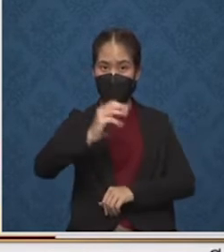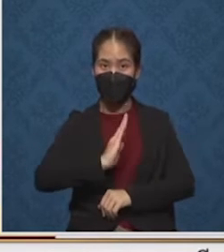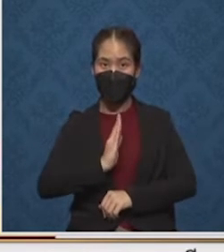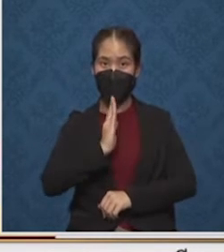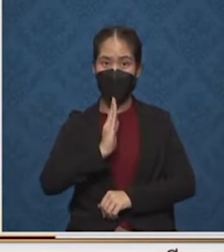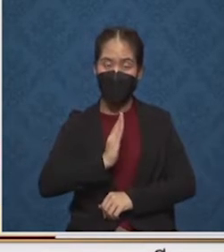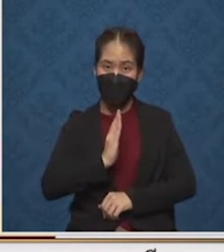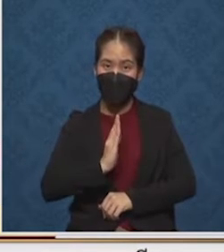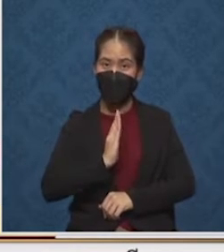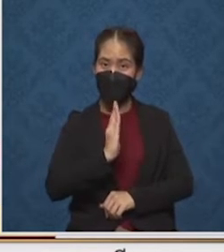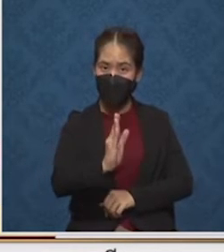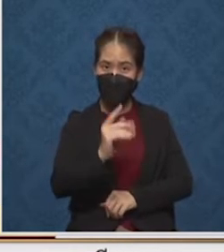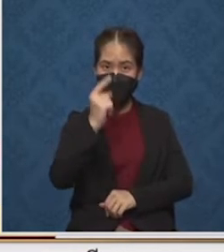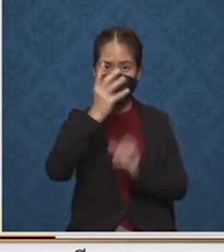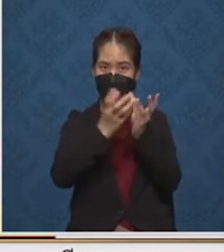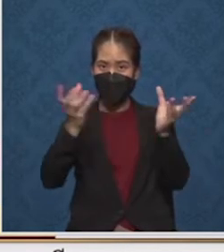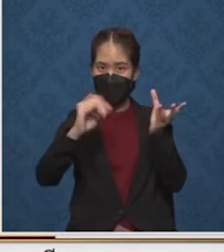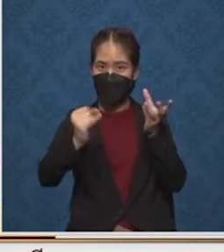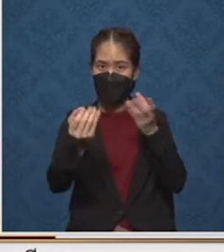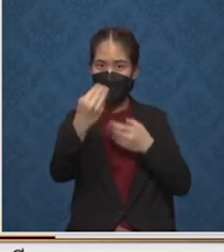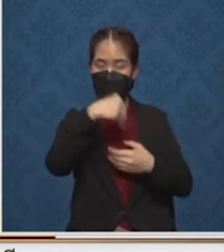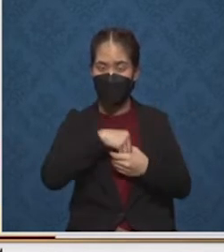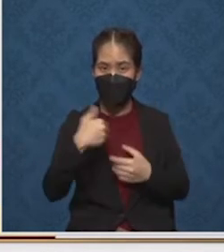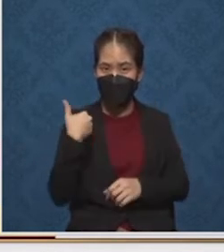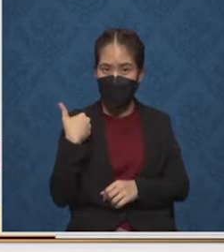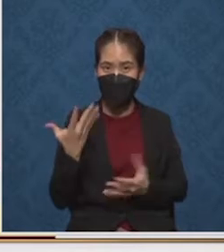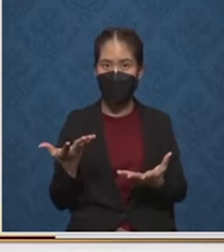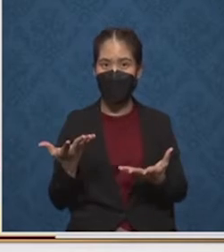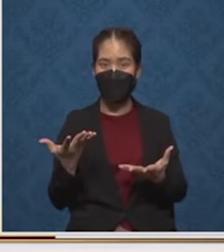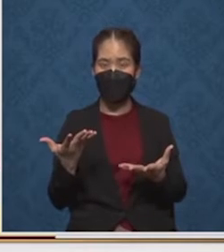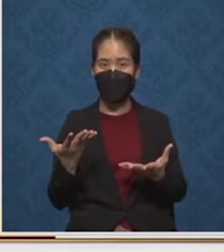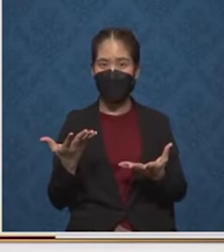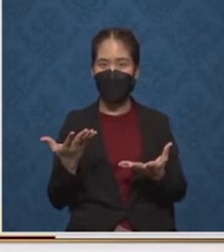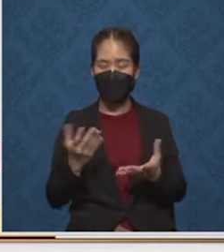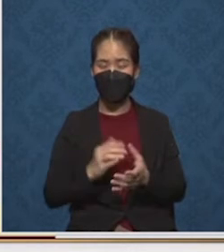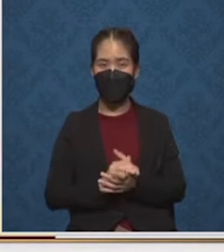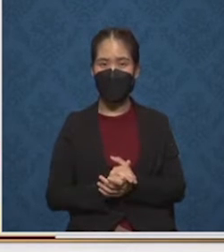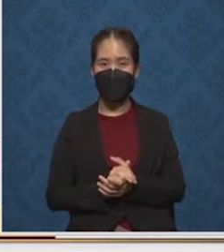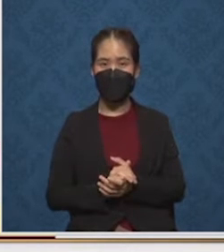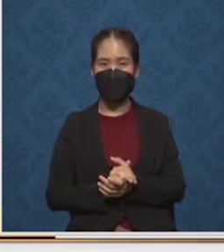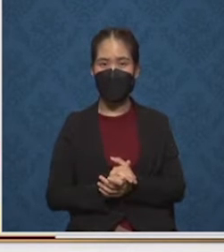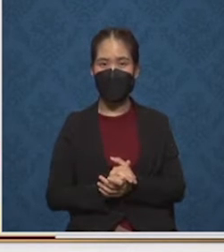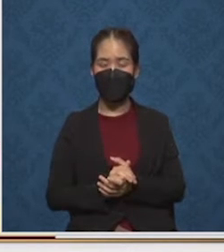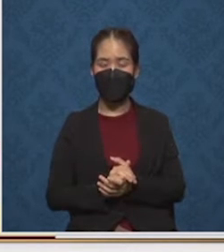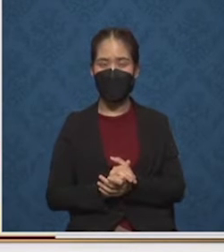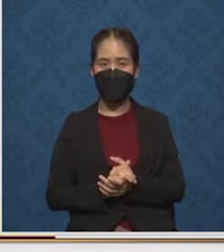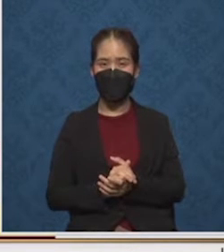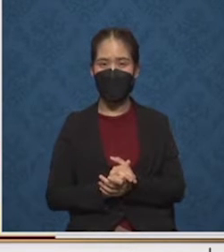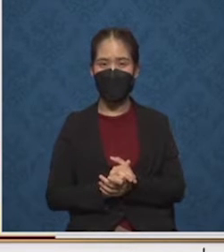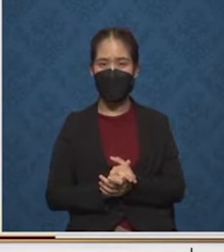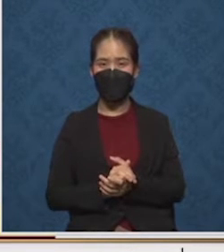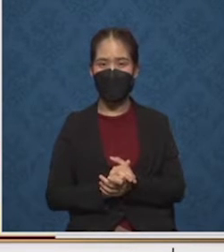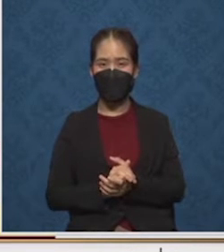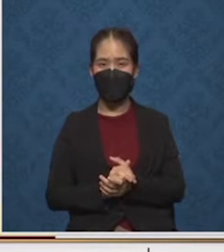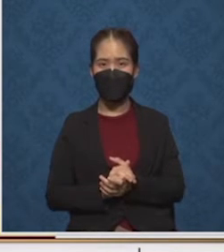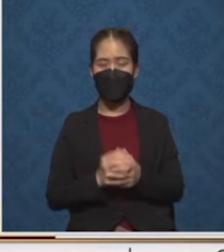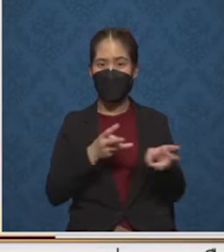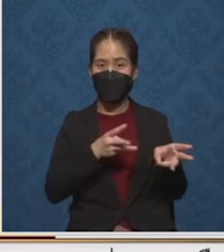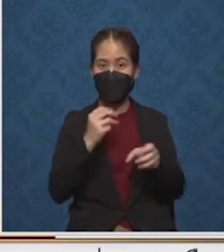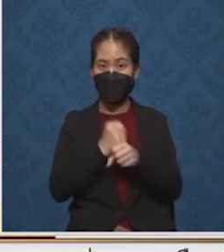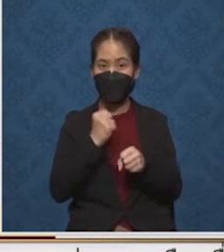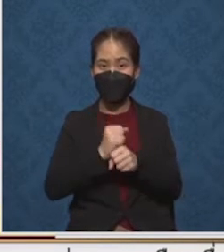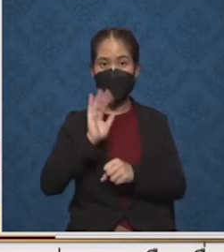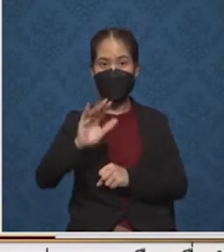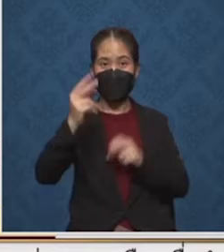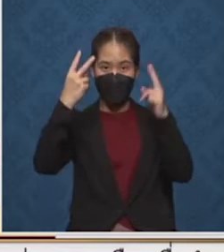สุจริตต่อพี่น้องประชาชนหรือไม่ทรยศกับพี่น้องประชาชนหรือไม่แต่การกระทำของ